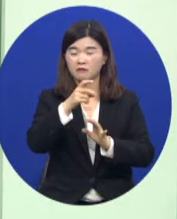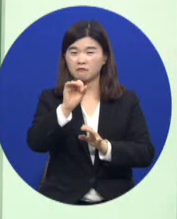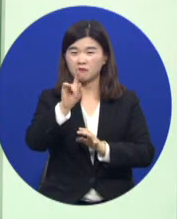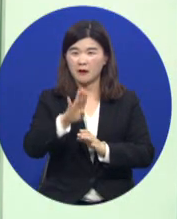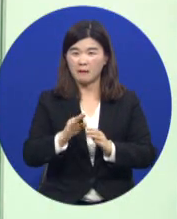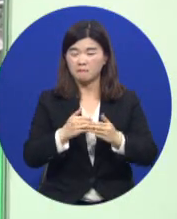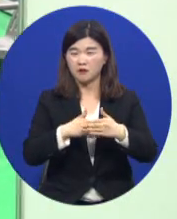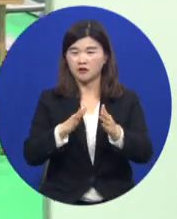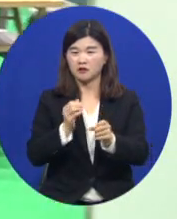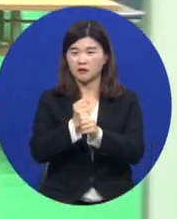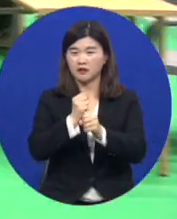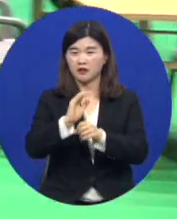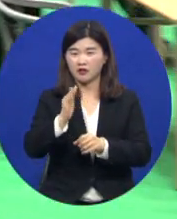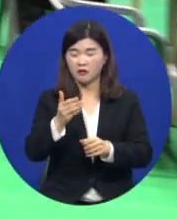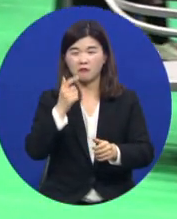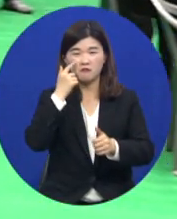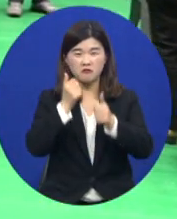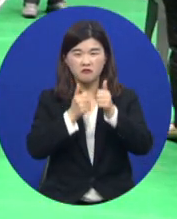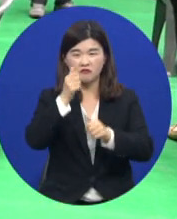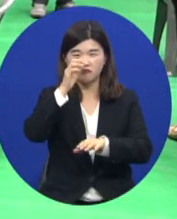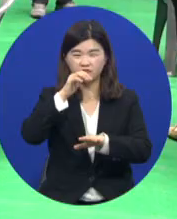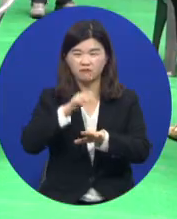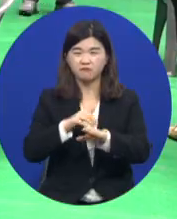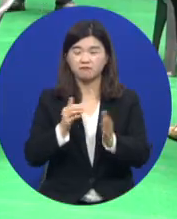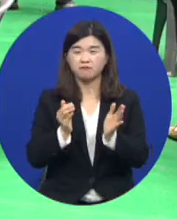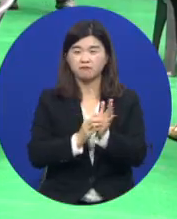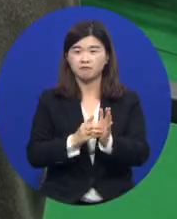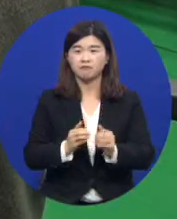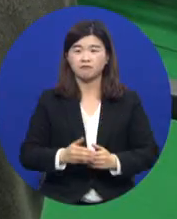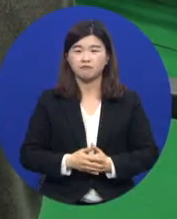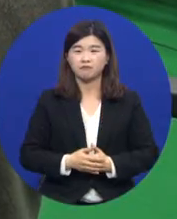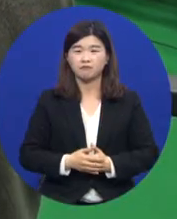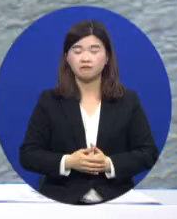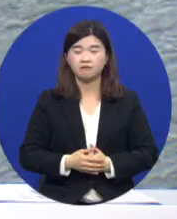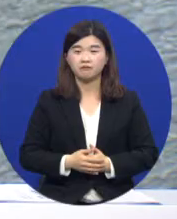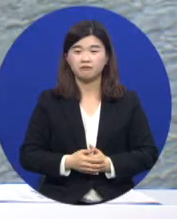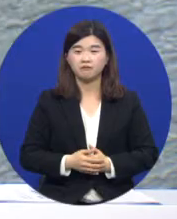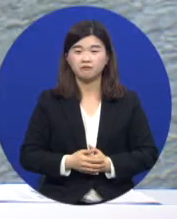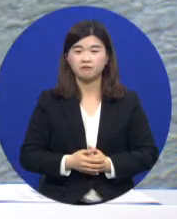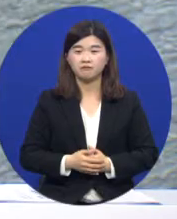병동을 설치하고 모의 훈련을 진행했습니다.